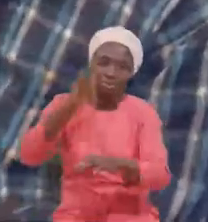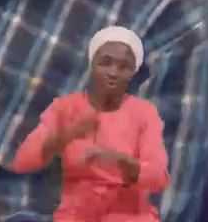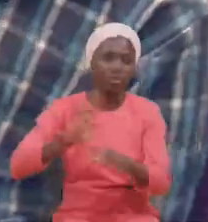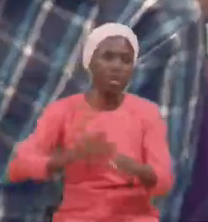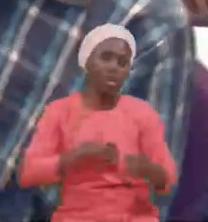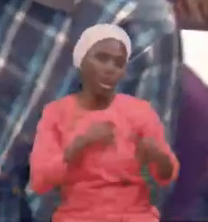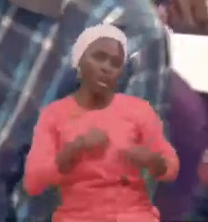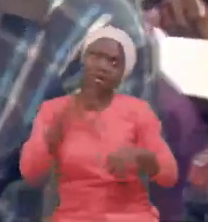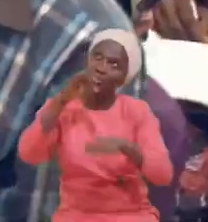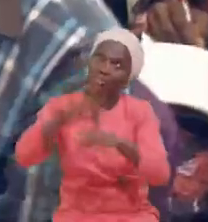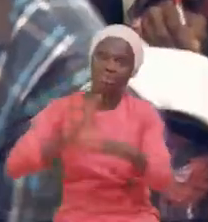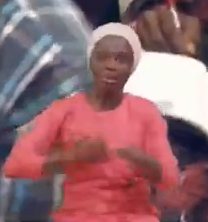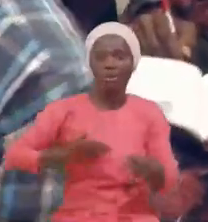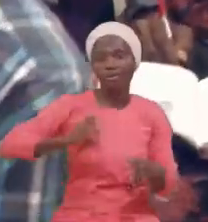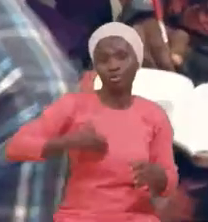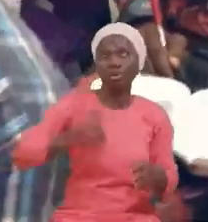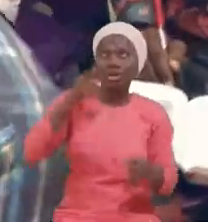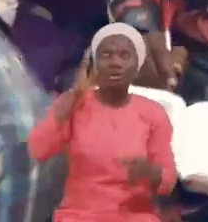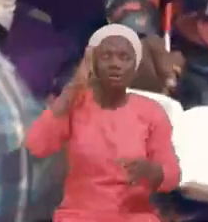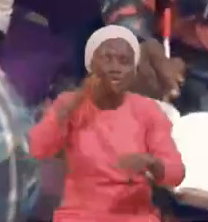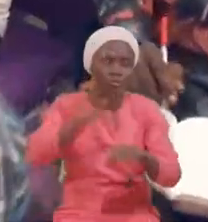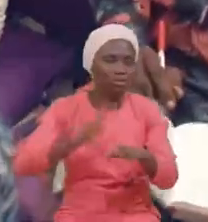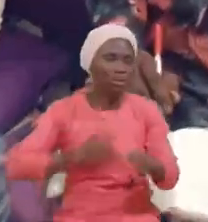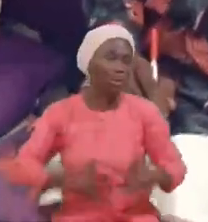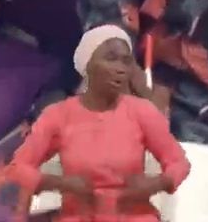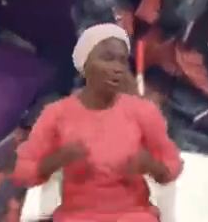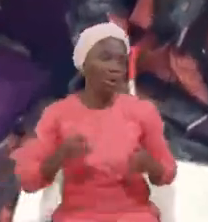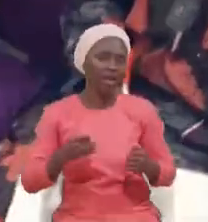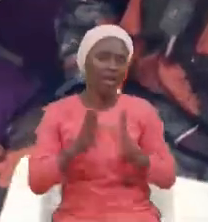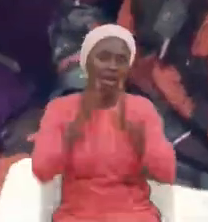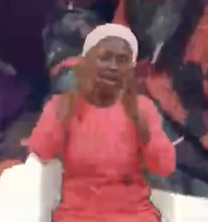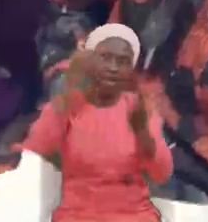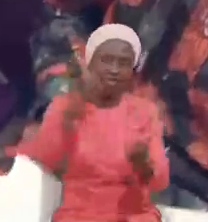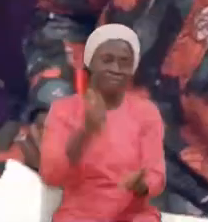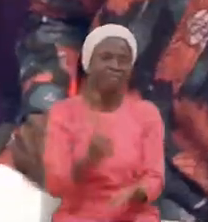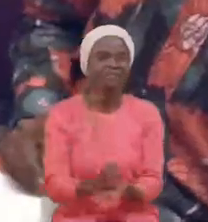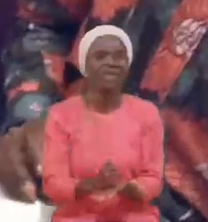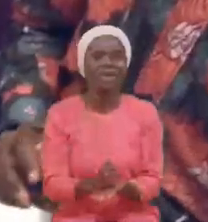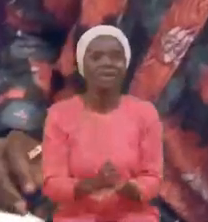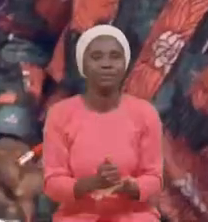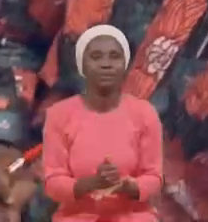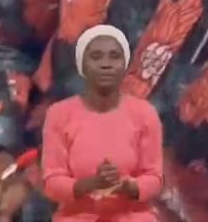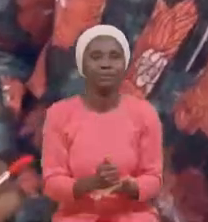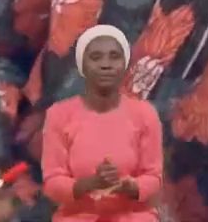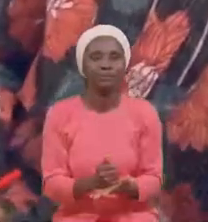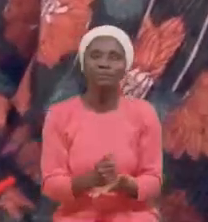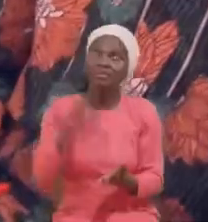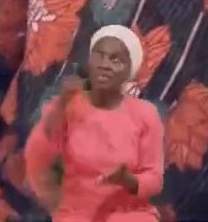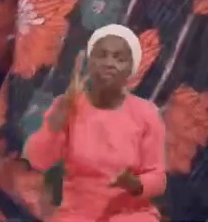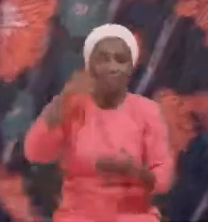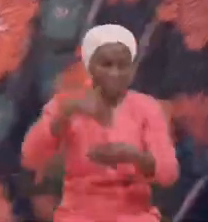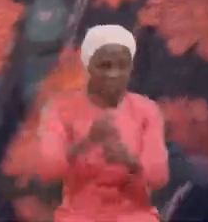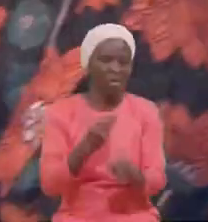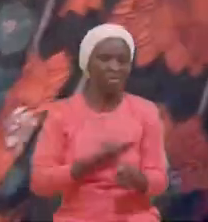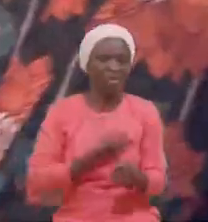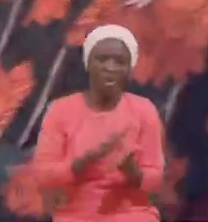cœur, il va toucher notre âme, il va toucher notre vie. Que l'Église dise Amen. Il